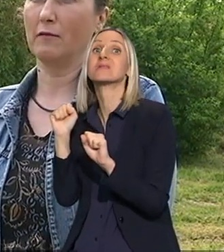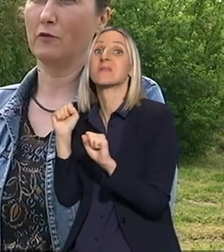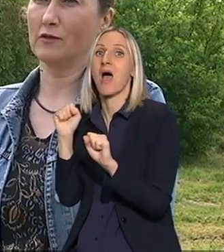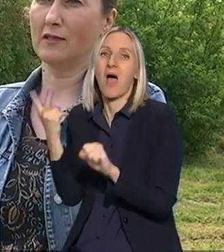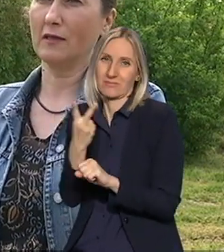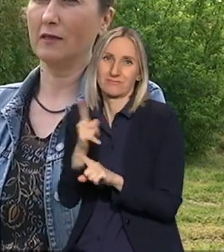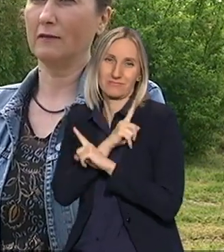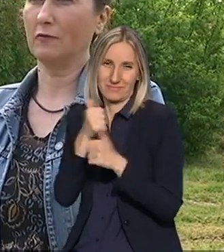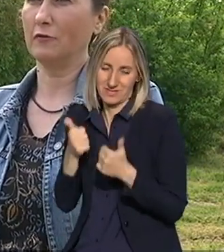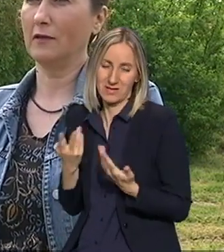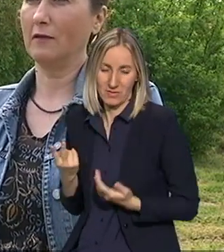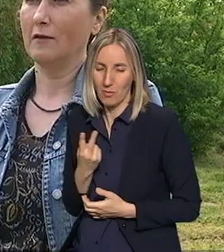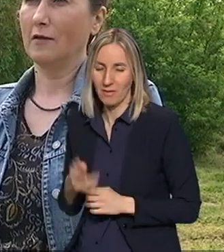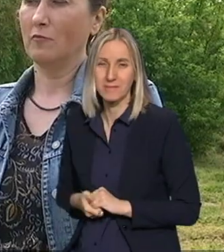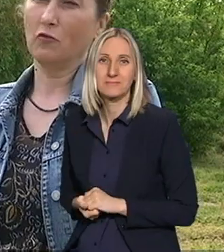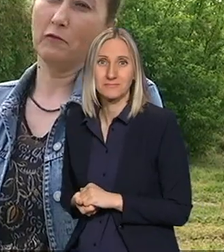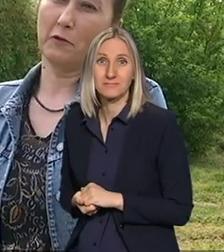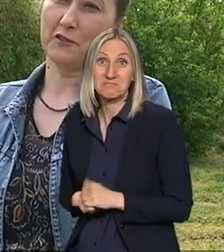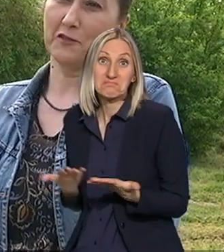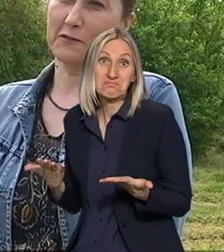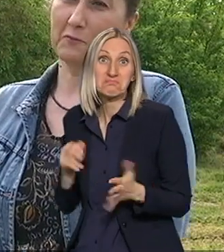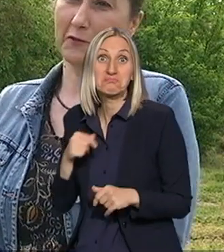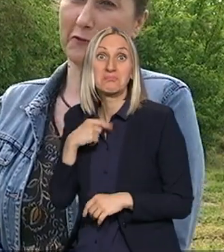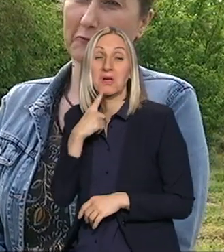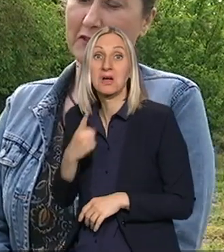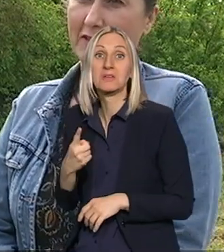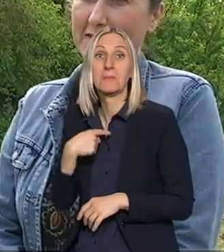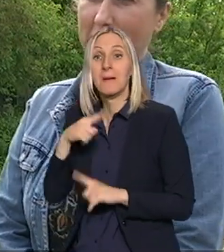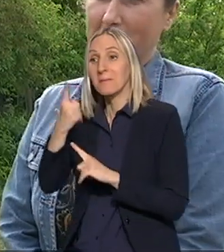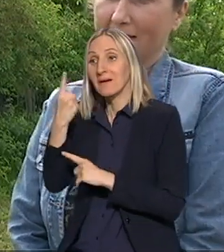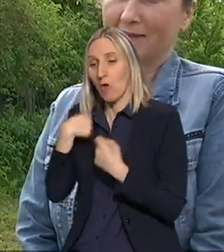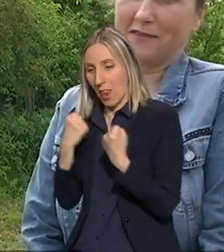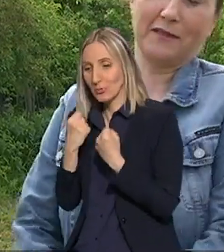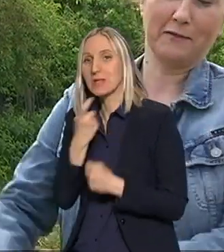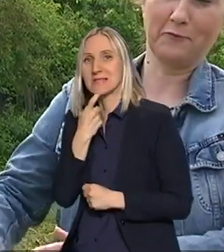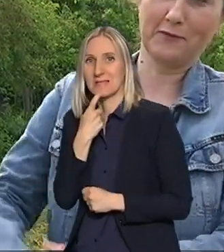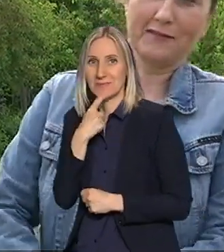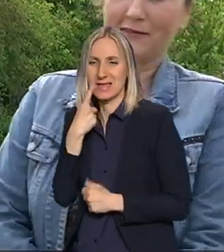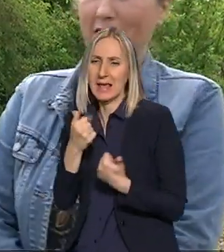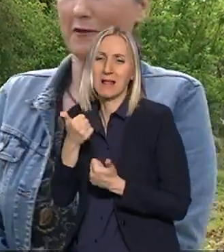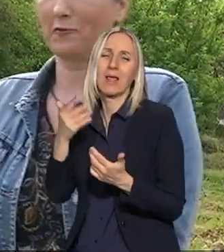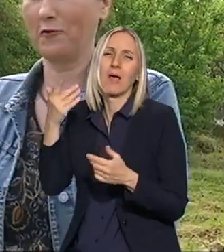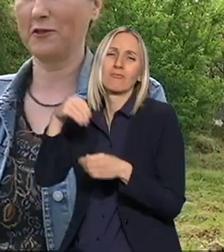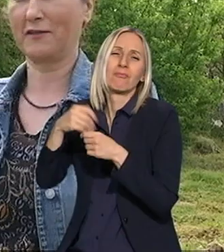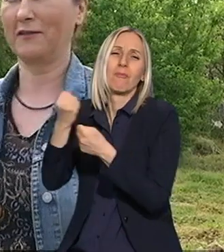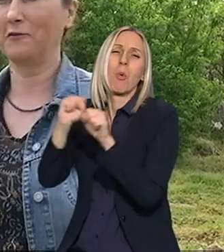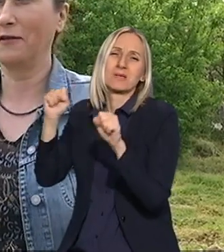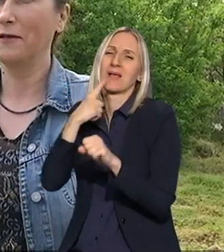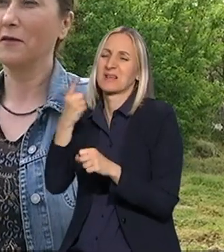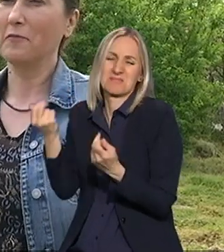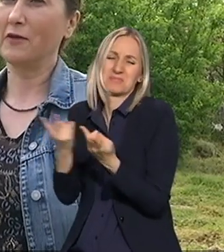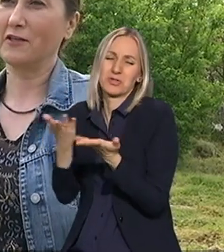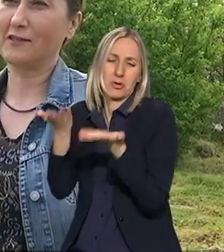majka Bosanka, tako da mogu vam reći da sam prvo naučila srpski jezik ili bosanski, kako hoćete, to